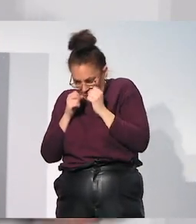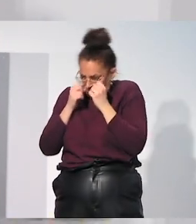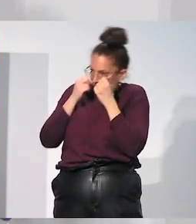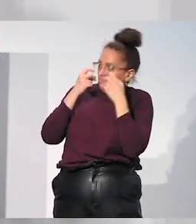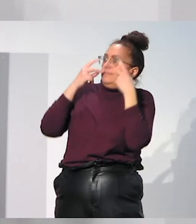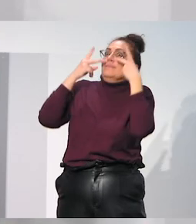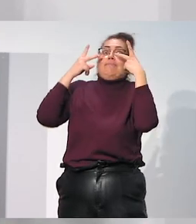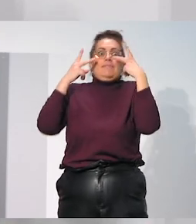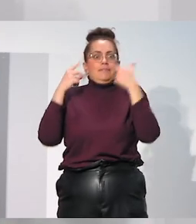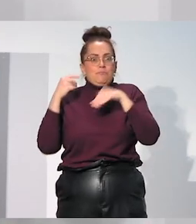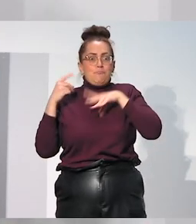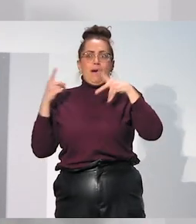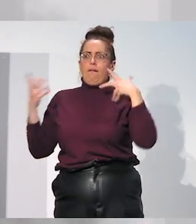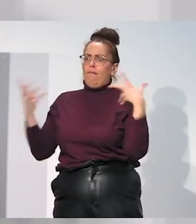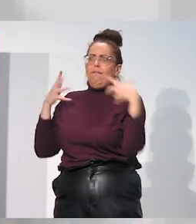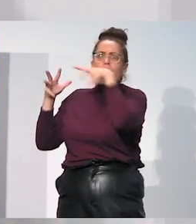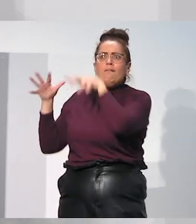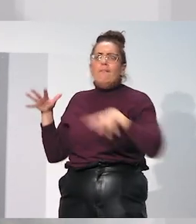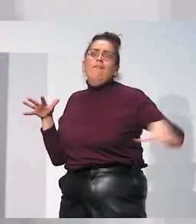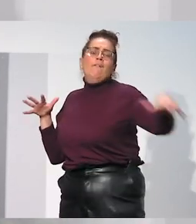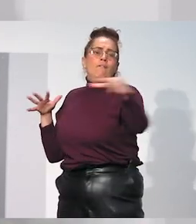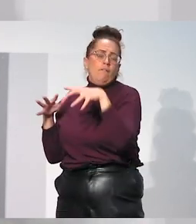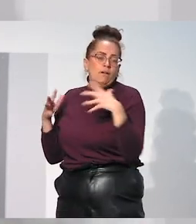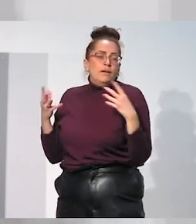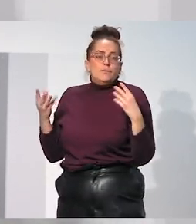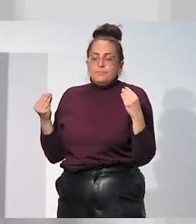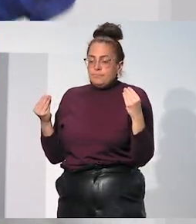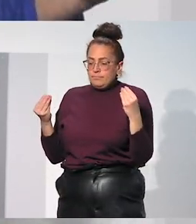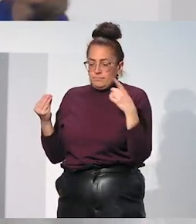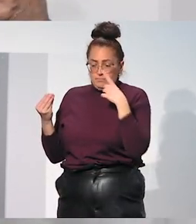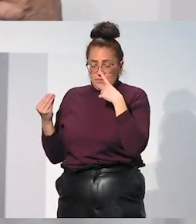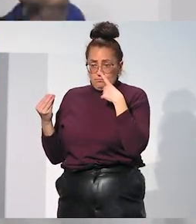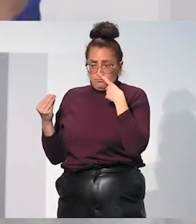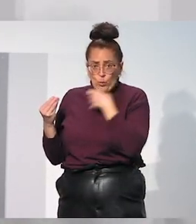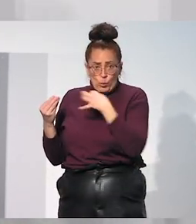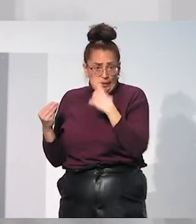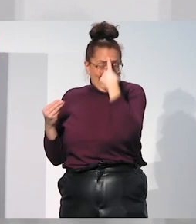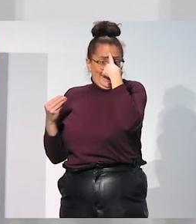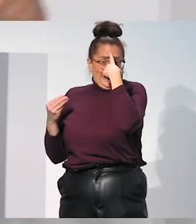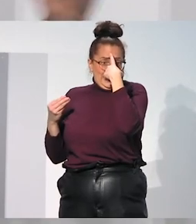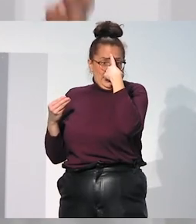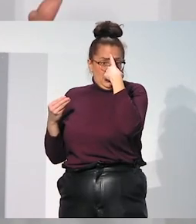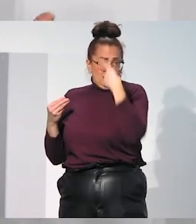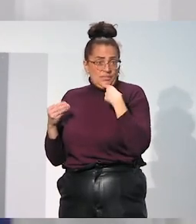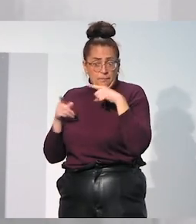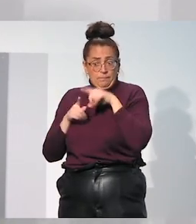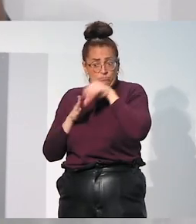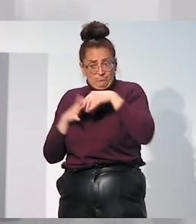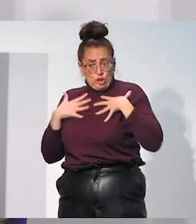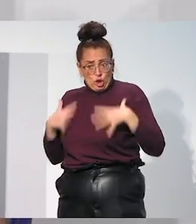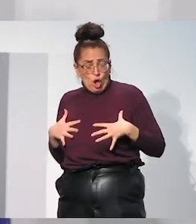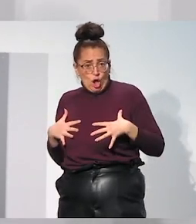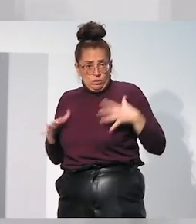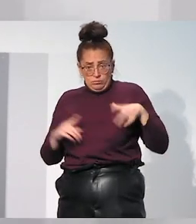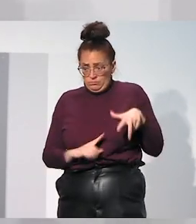paysages dans lesquels j'ai grandi... On trouve immédiatement sa place, le corps trouve immédiatement sa place dans cette